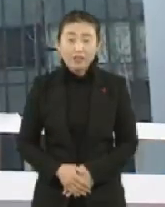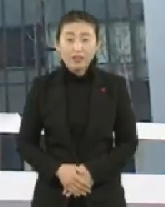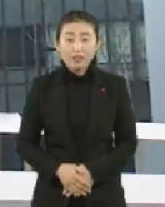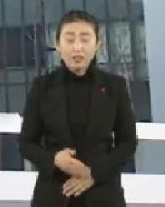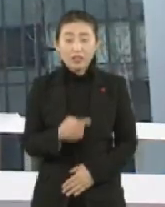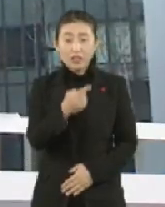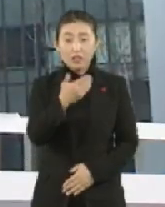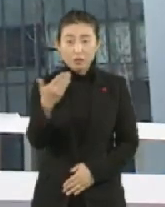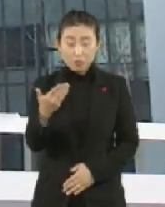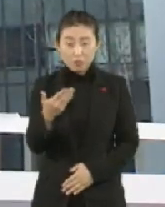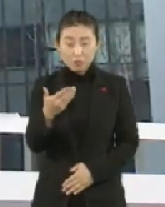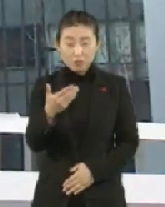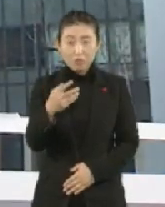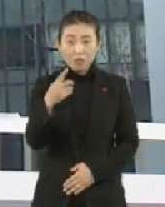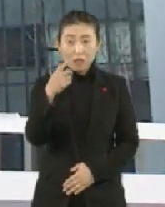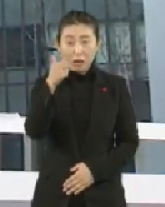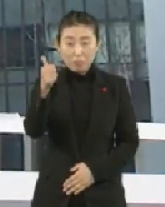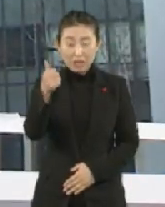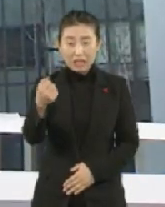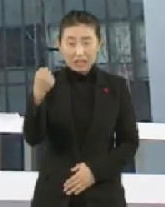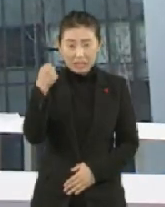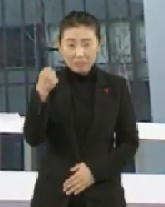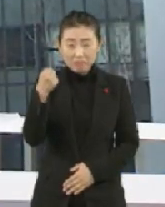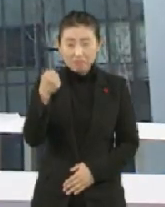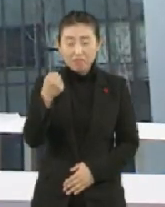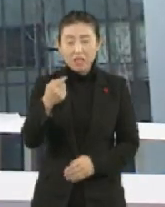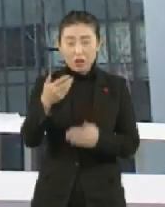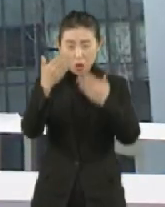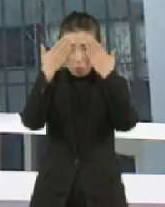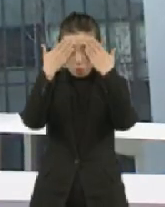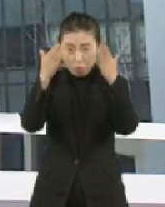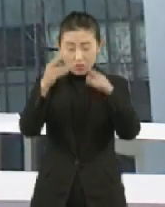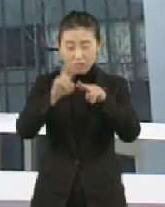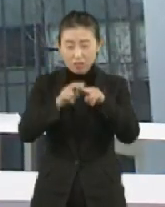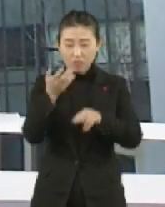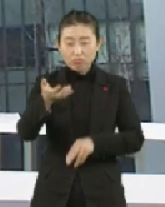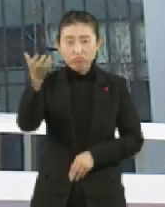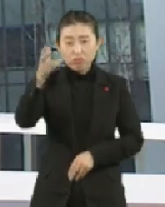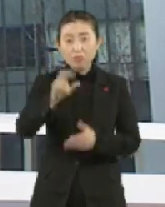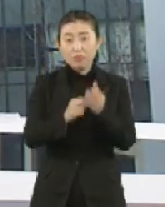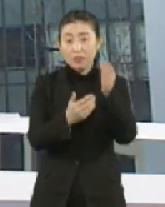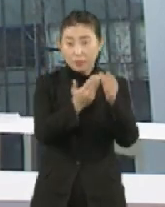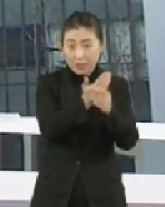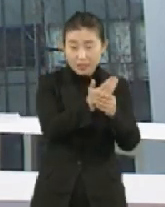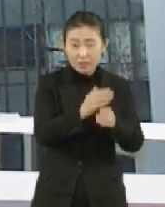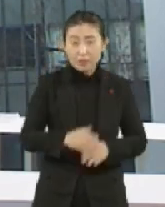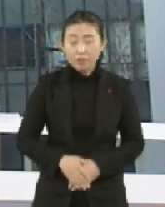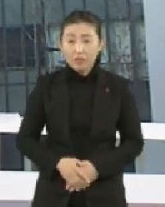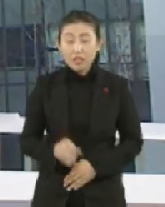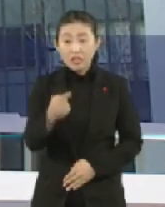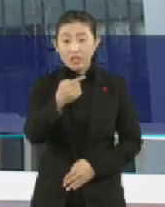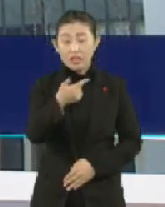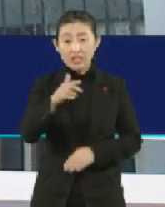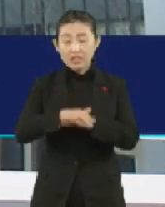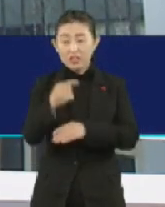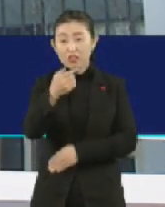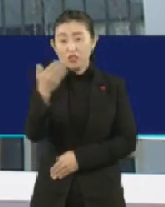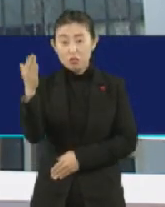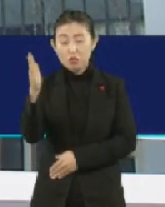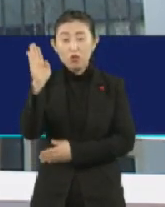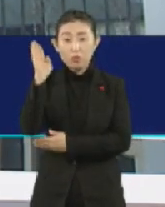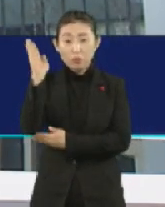전 소방간부 자녀들의 특혜 승진 의혹에 대한 TJB 보도 이후 대전 소방본부가 해명 자료를